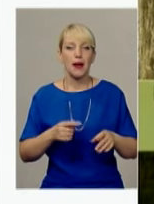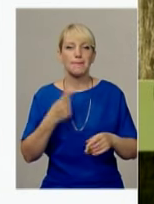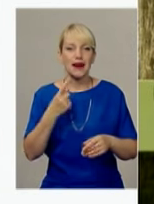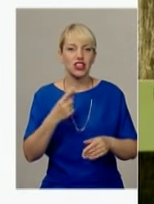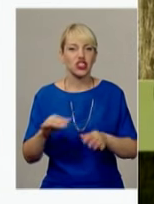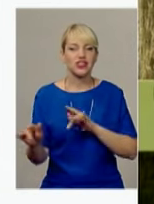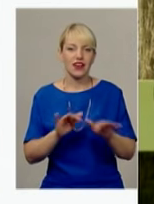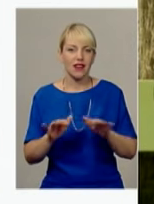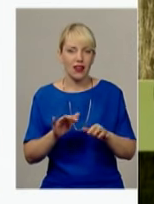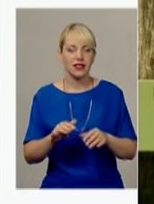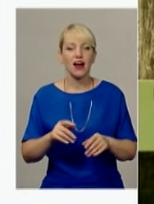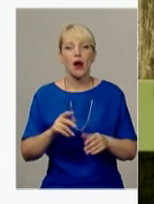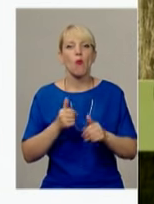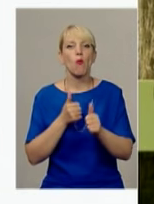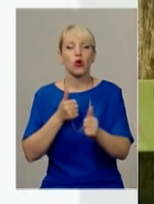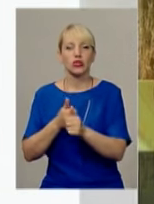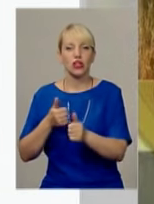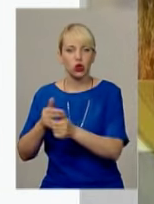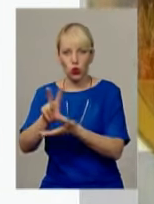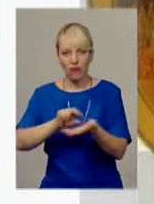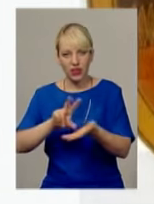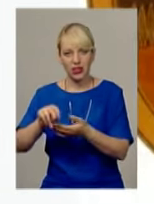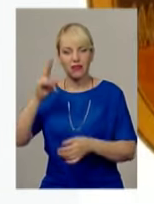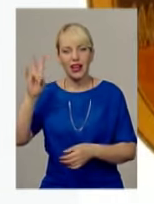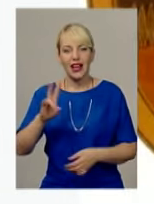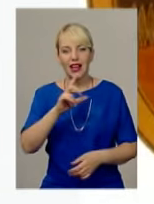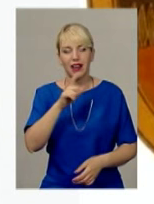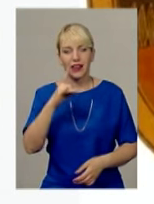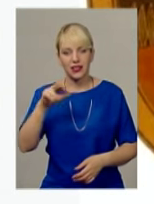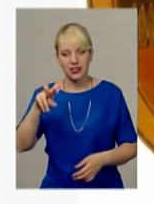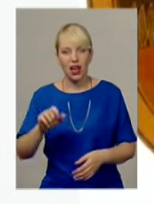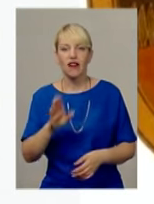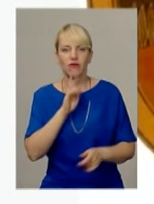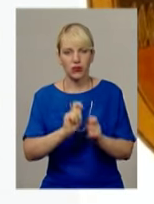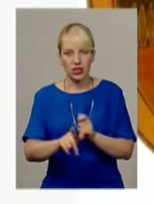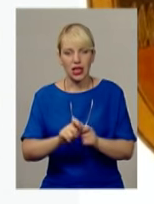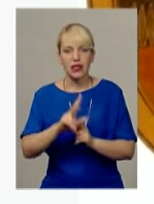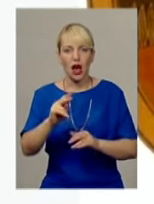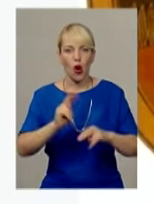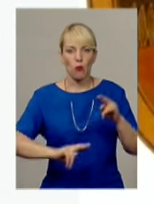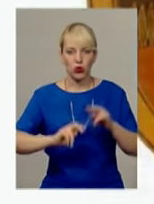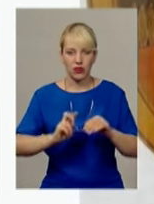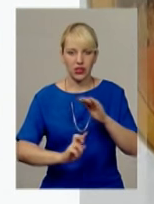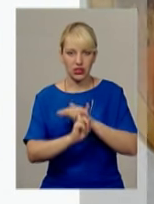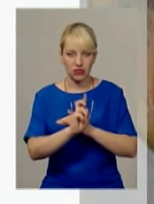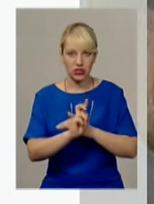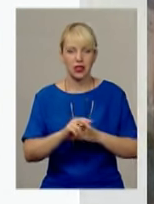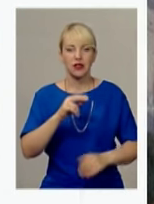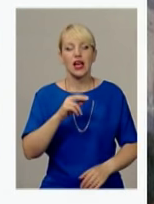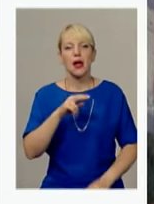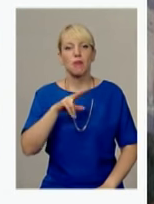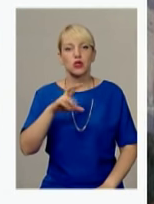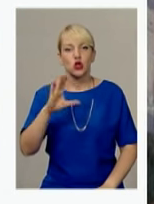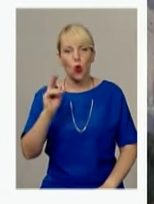літописах згадується, що вона збудувала в Києві церкву Святої Софії і дала гроші на будівництво храму Святої Трійці у Пскові. Померла княгиня